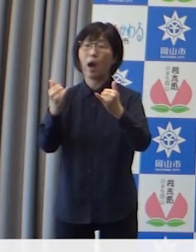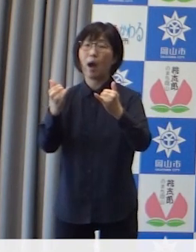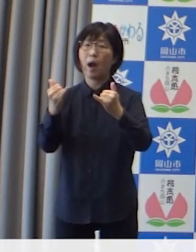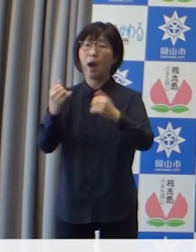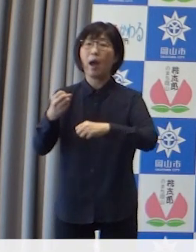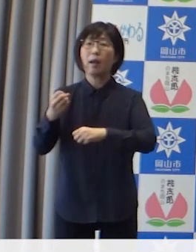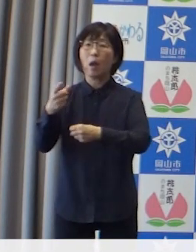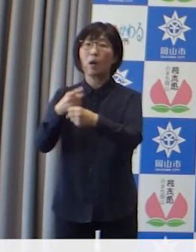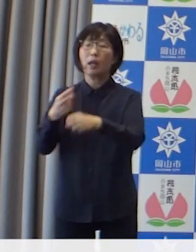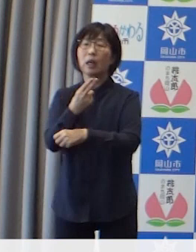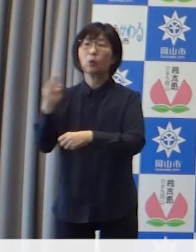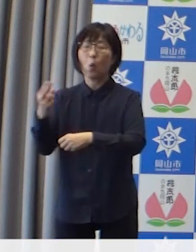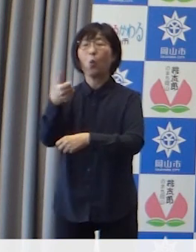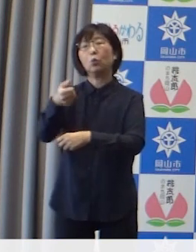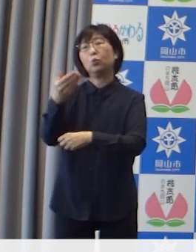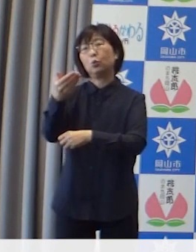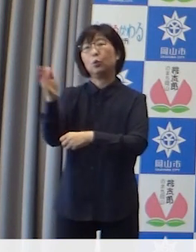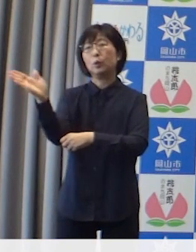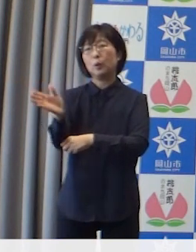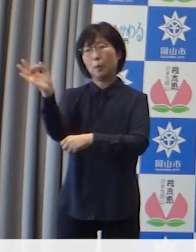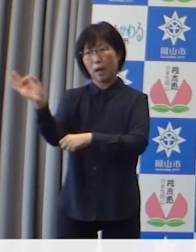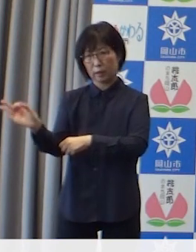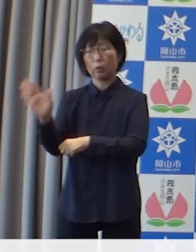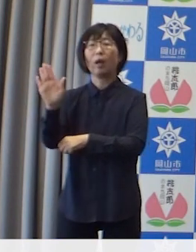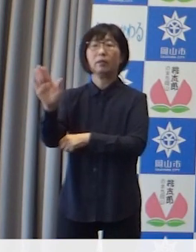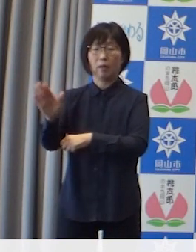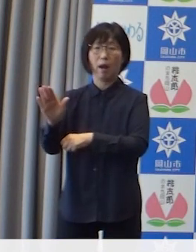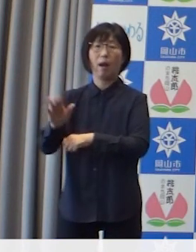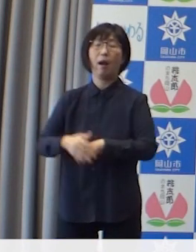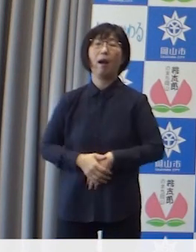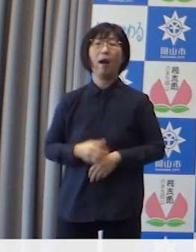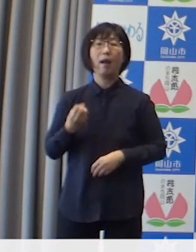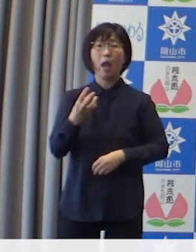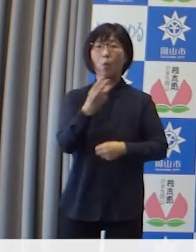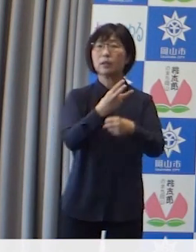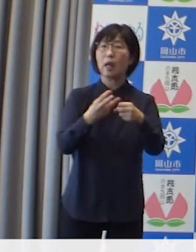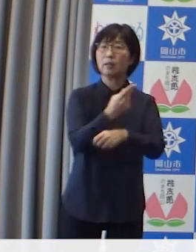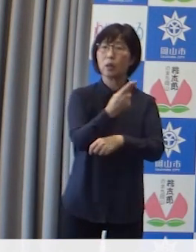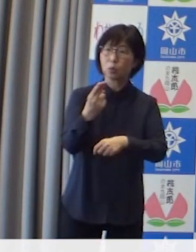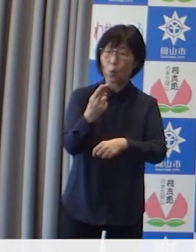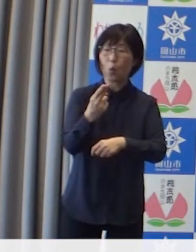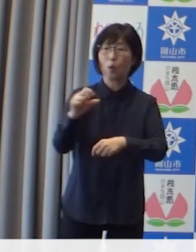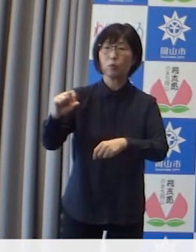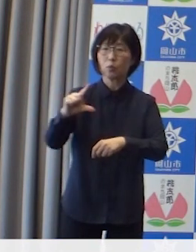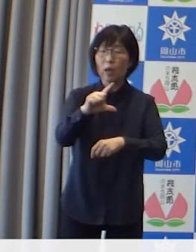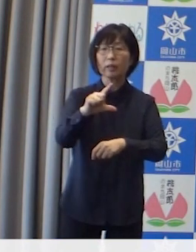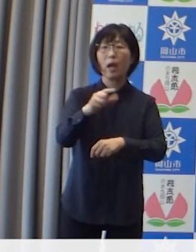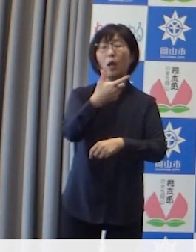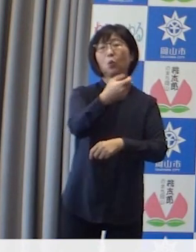に 59% であったわけですが、それが令和3年度には